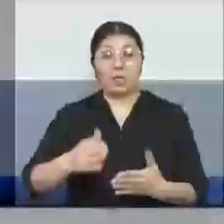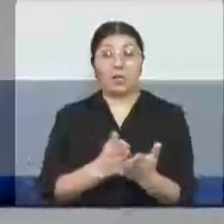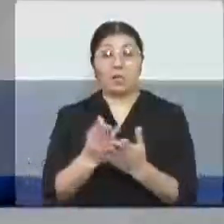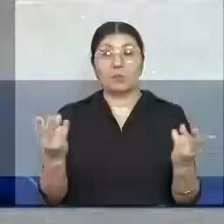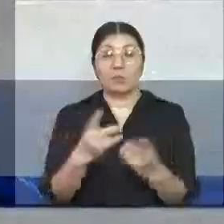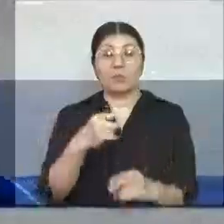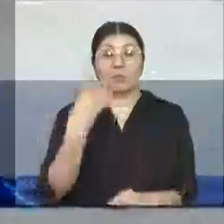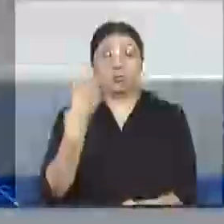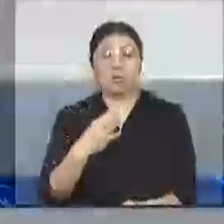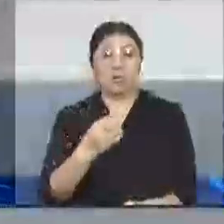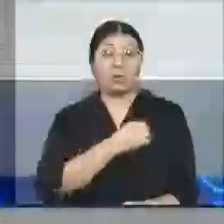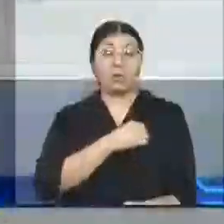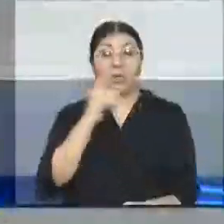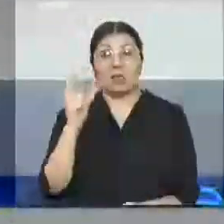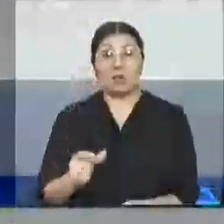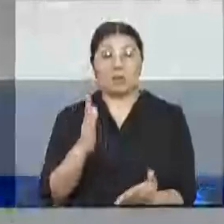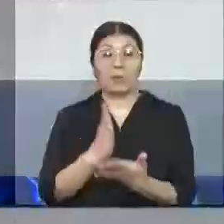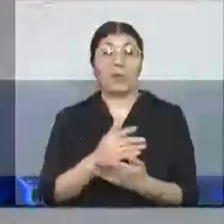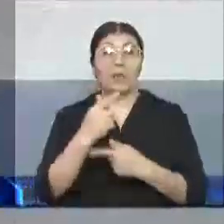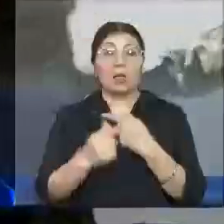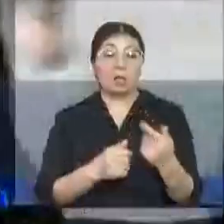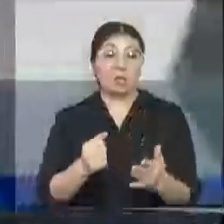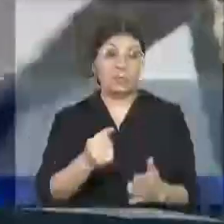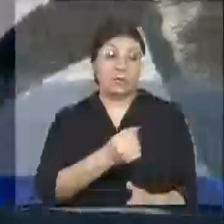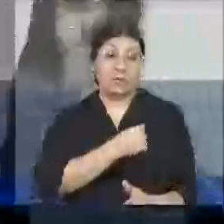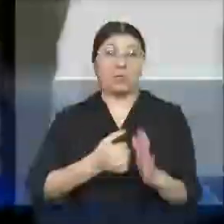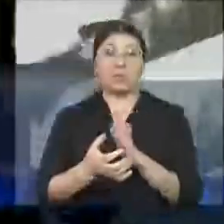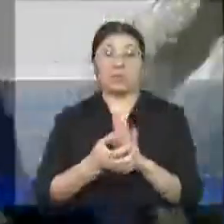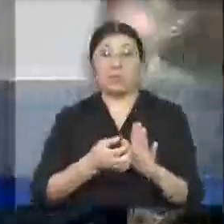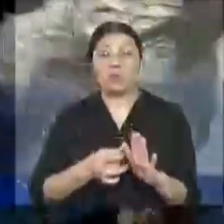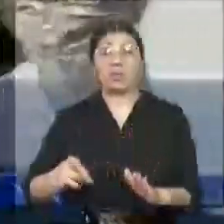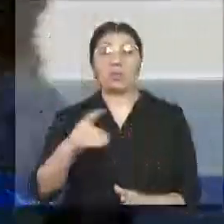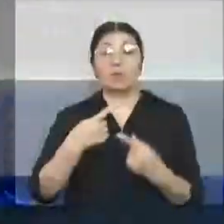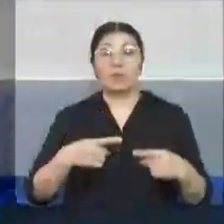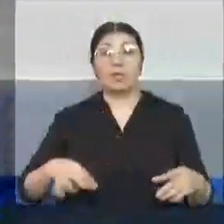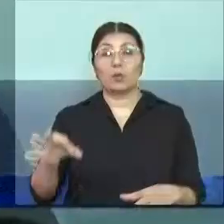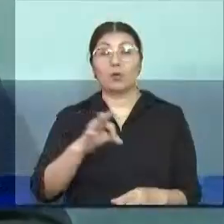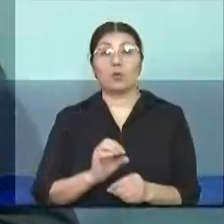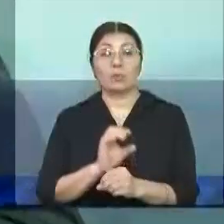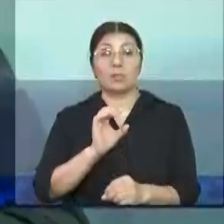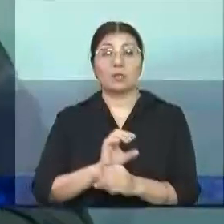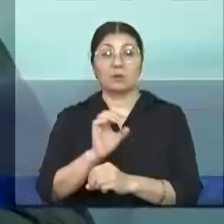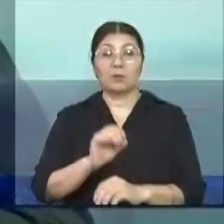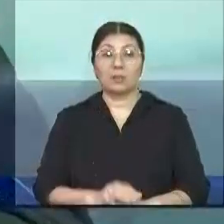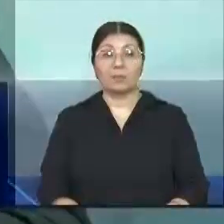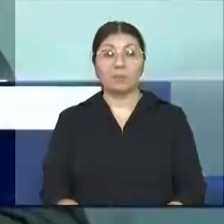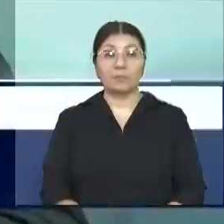140 сарбаз жасақталған. Ал ендігі әскерге шақырылатындар республиканың әр өңіріне жіберілмек. Алматы